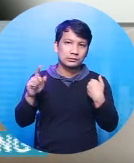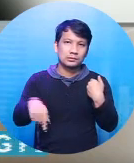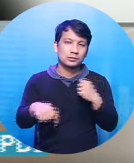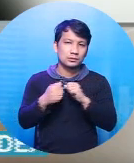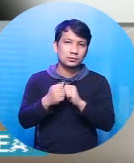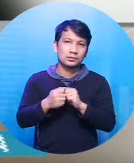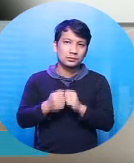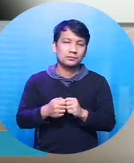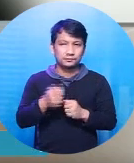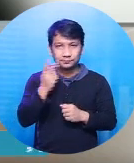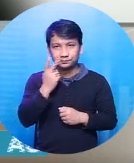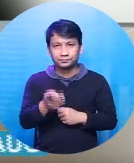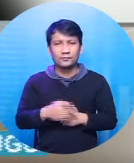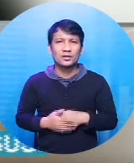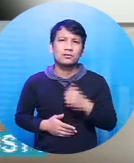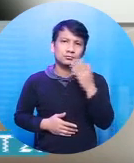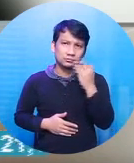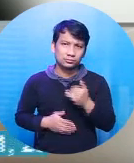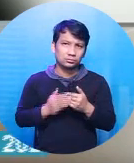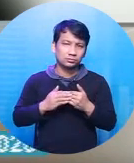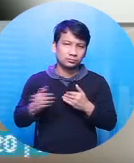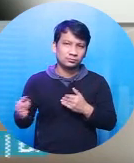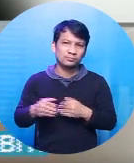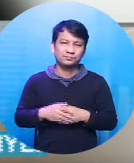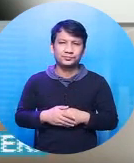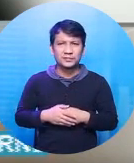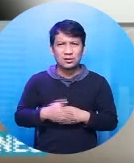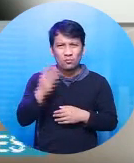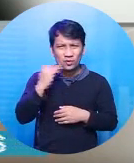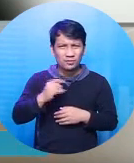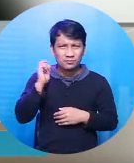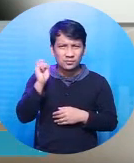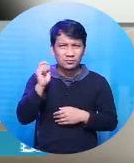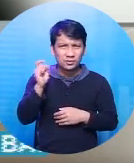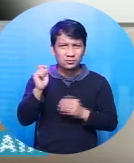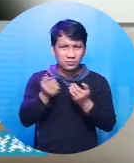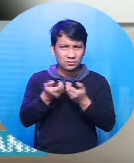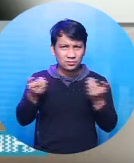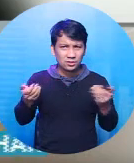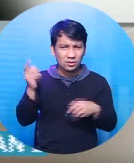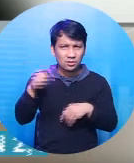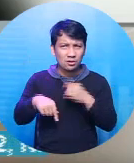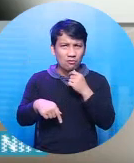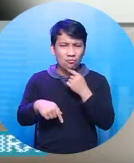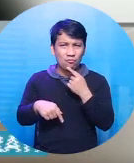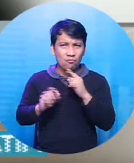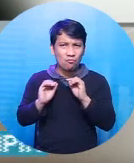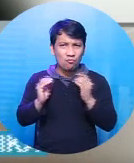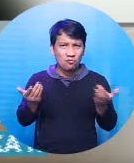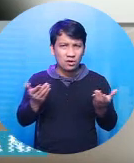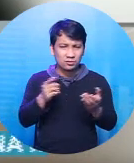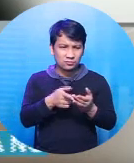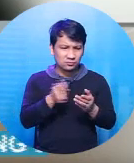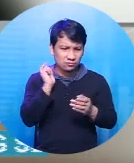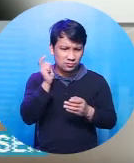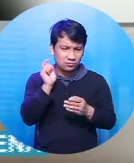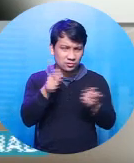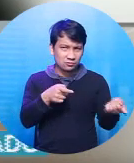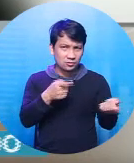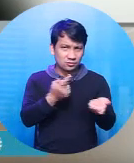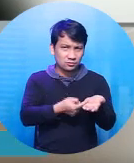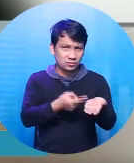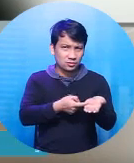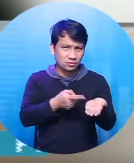Opo. Okay. At bakit ito agad-agad sila mabilis na pinagsama? Wala ho ba munang... Kumbaga, eh, kinausap